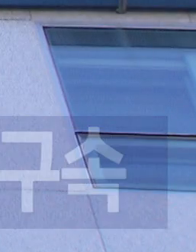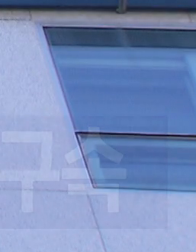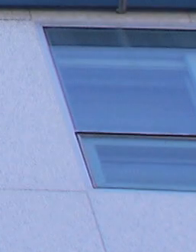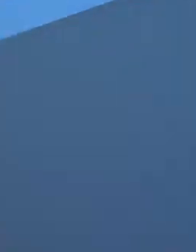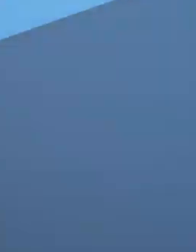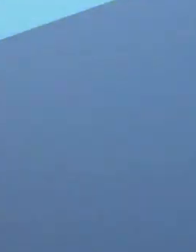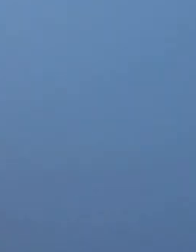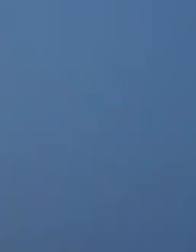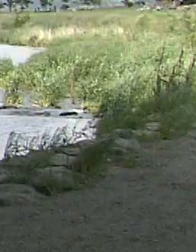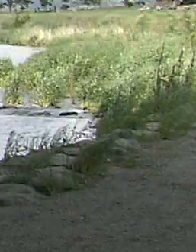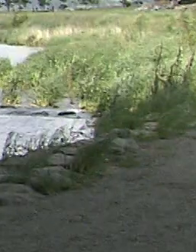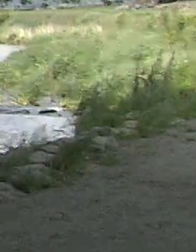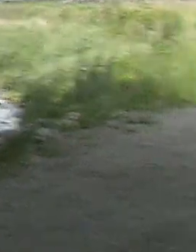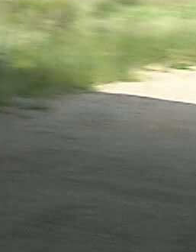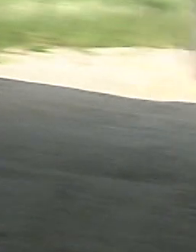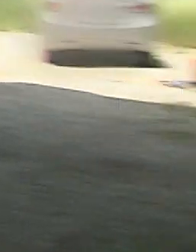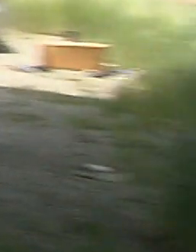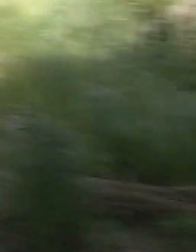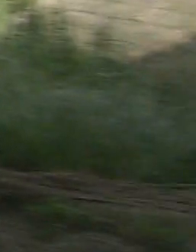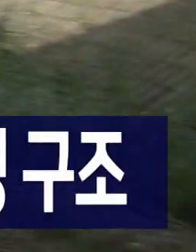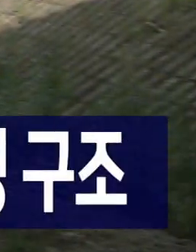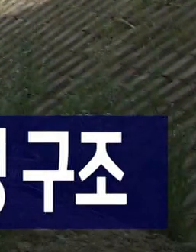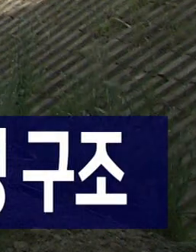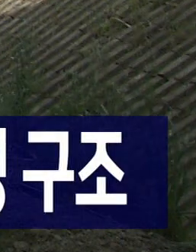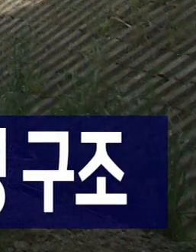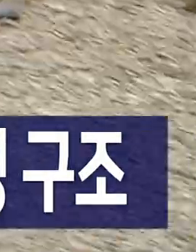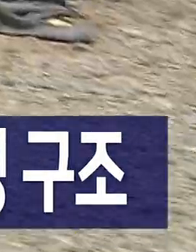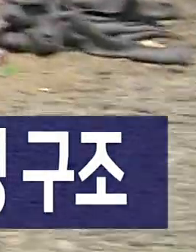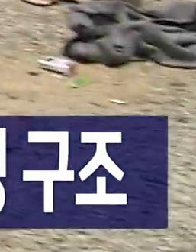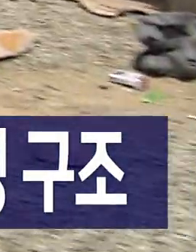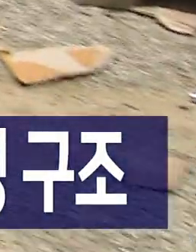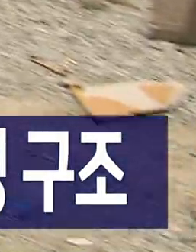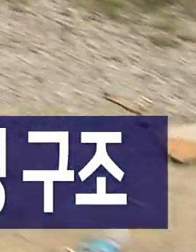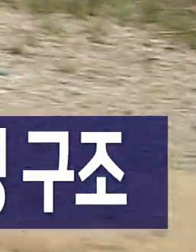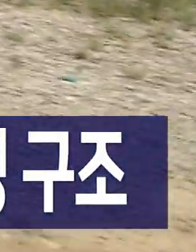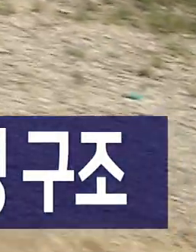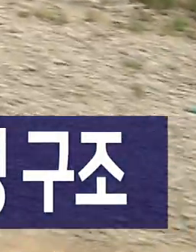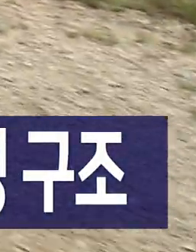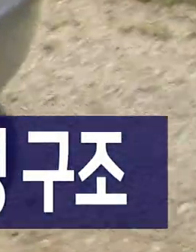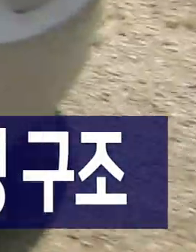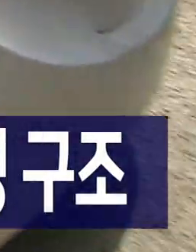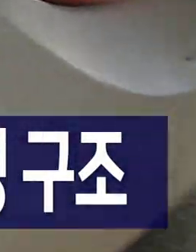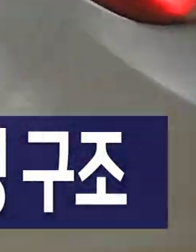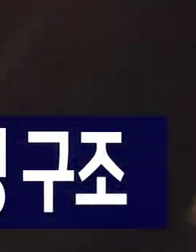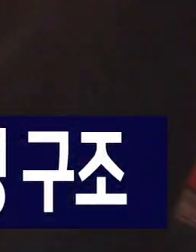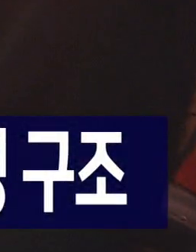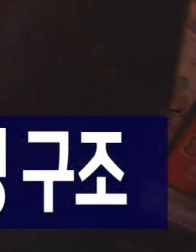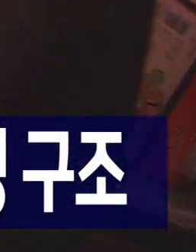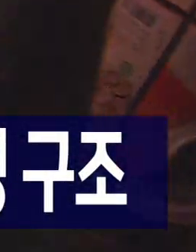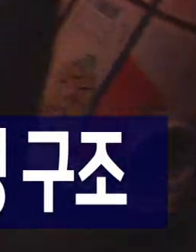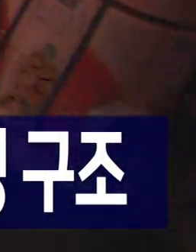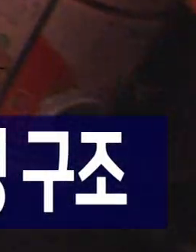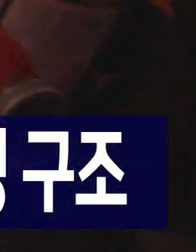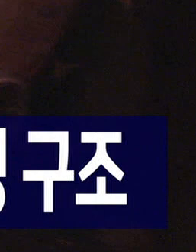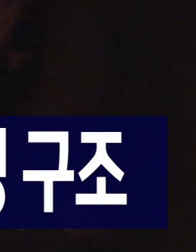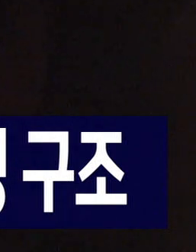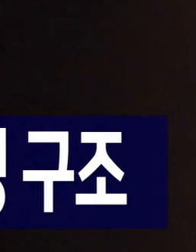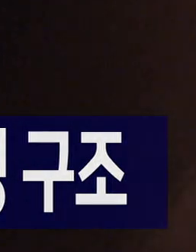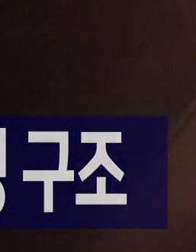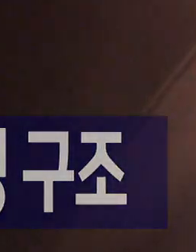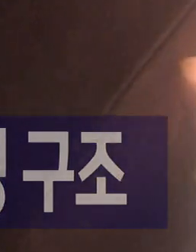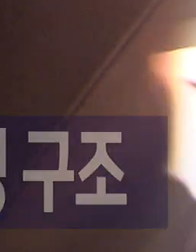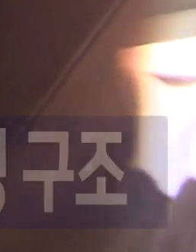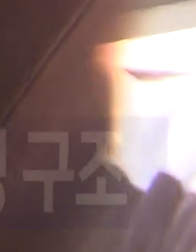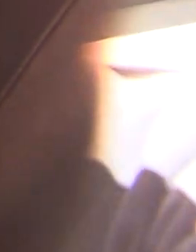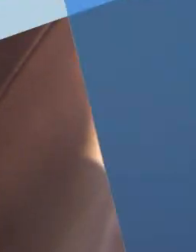구속됐습니다. 다리 및 승용차 내부와 주변에서 두 명이 숨지고 한 명이 구조됐습니다. 경찰은 집단 자살